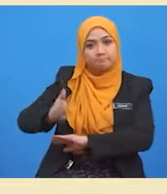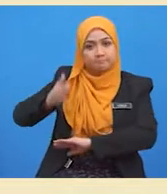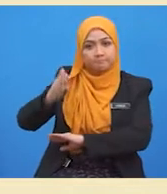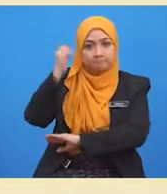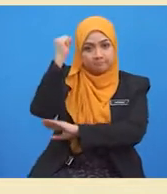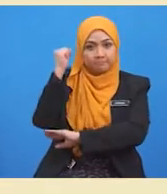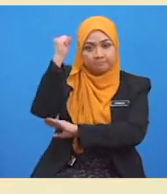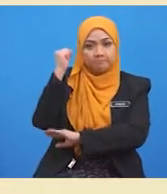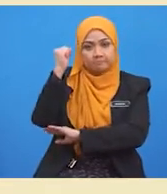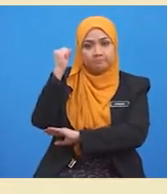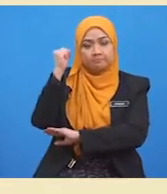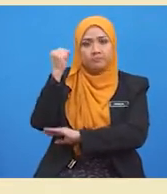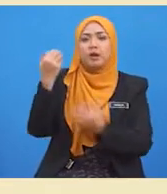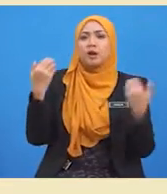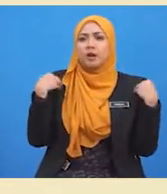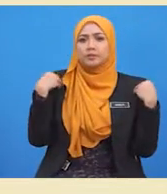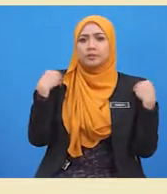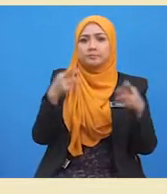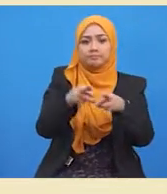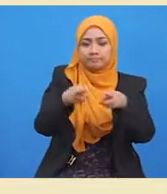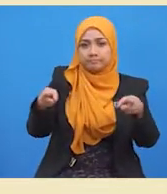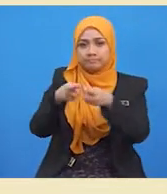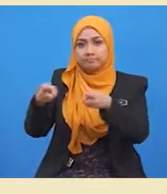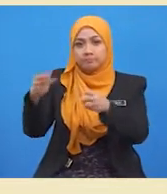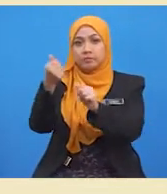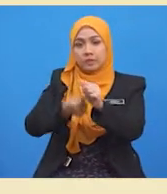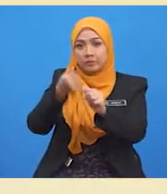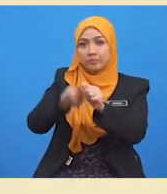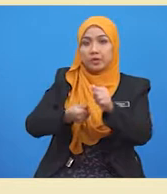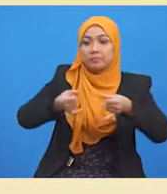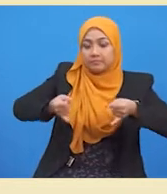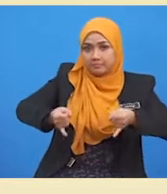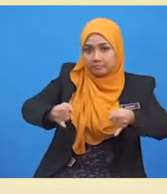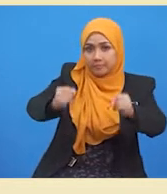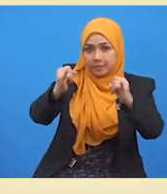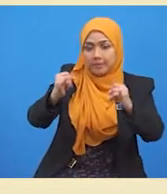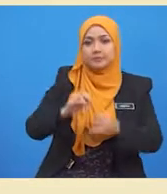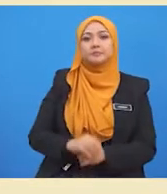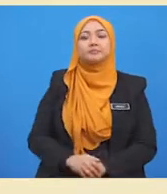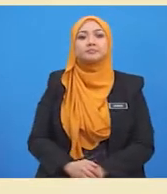tiada ruang dibuat diantara besi landasan tersebut